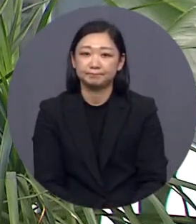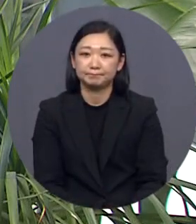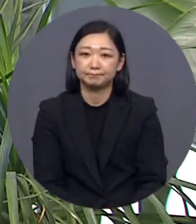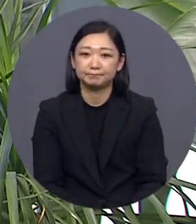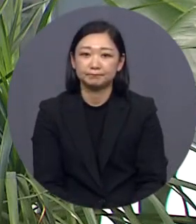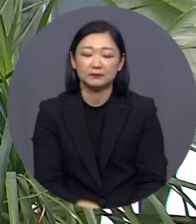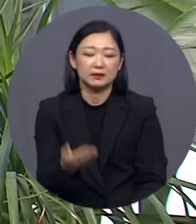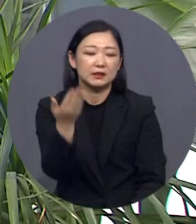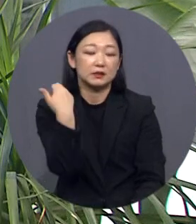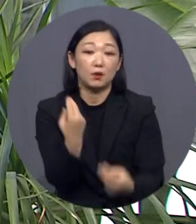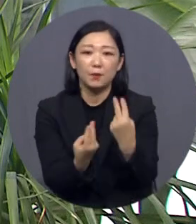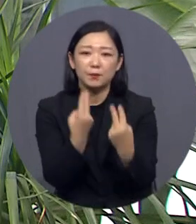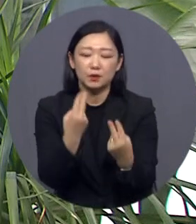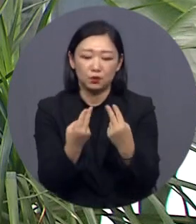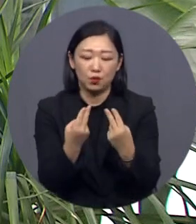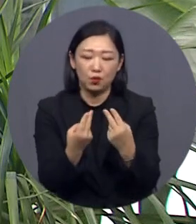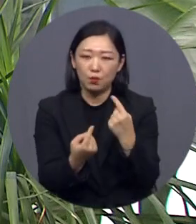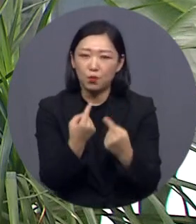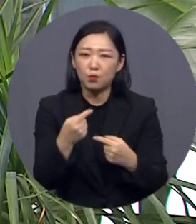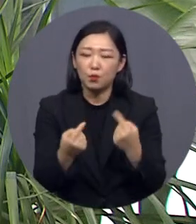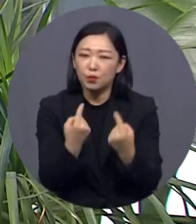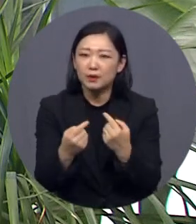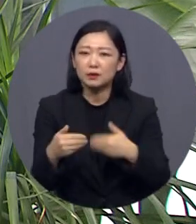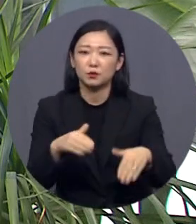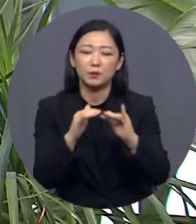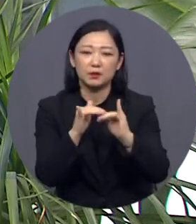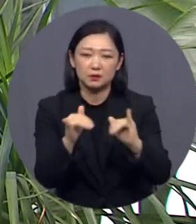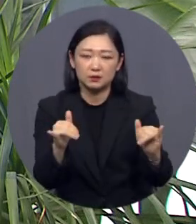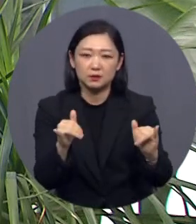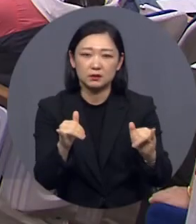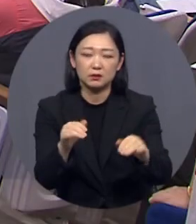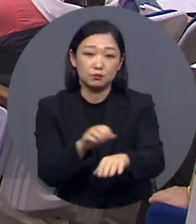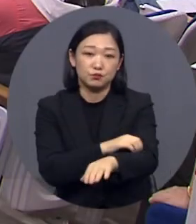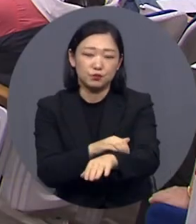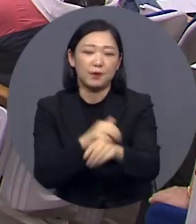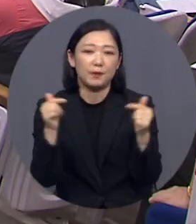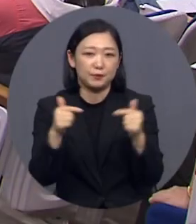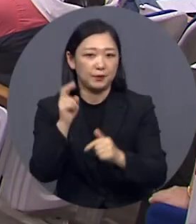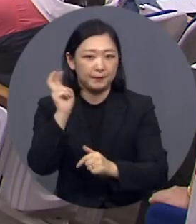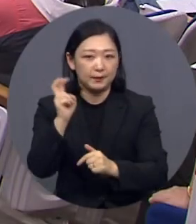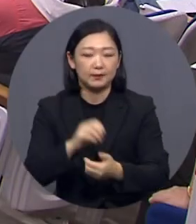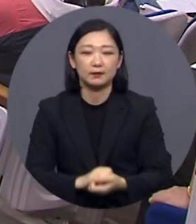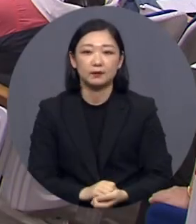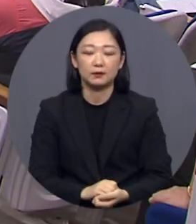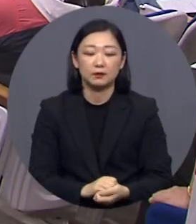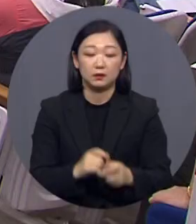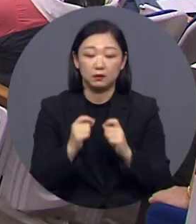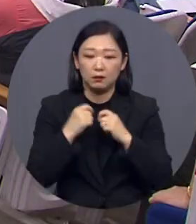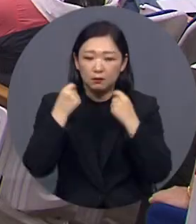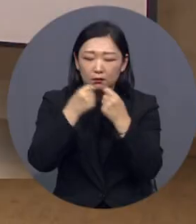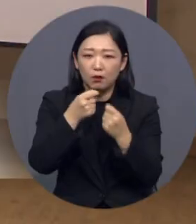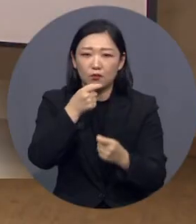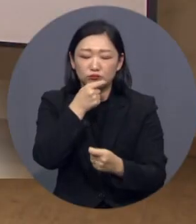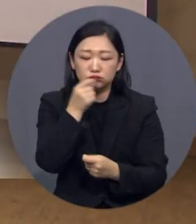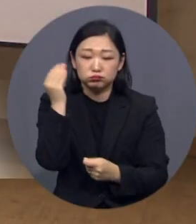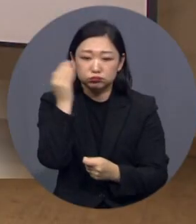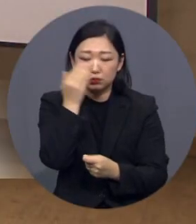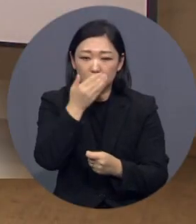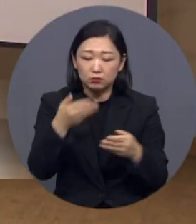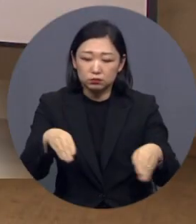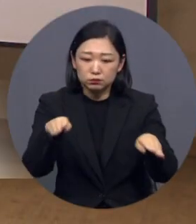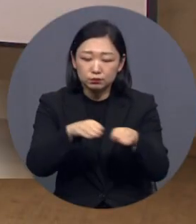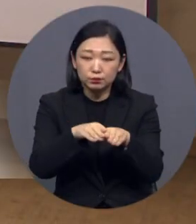좀 도민들에게 미치는 부담은 좀 덜하지 않을까. 그러나 개인 하수 처리 시설이 전면